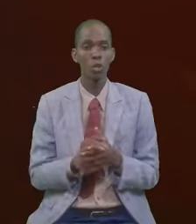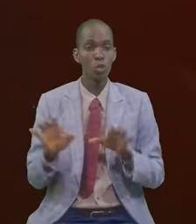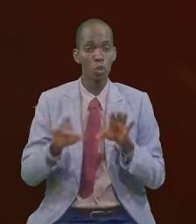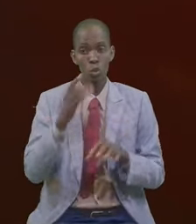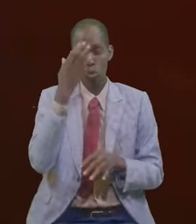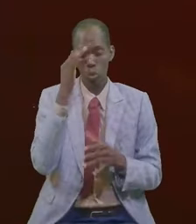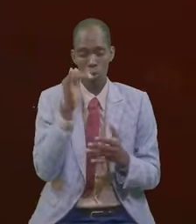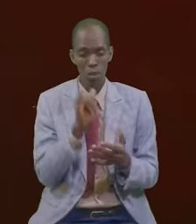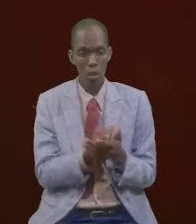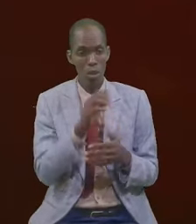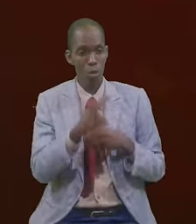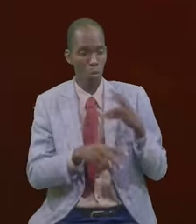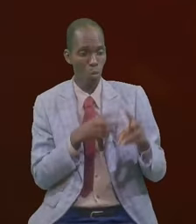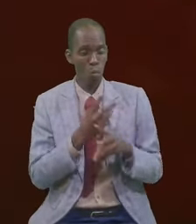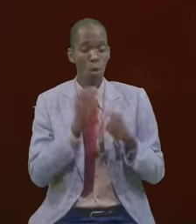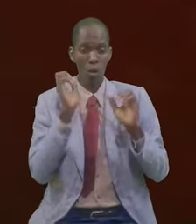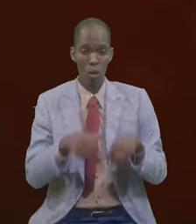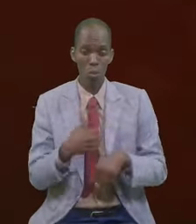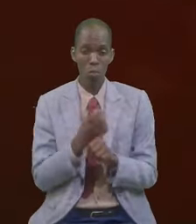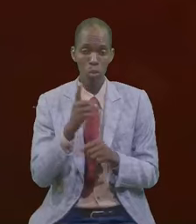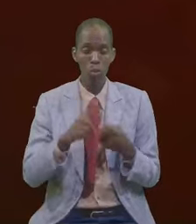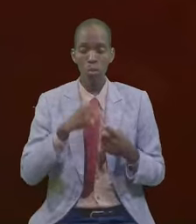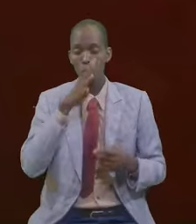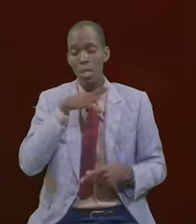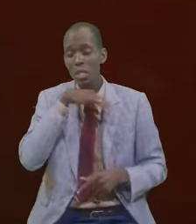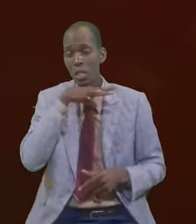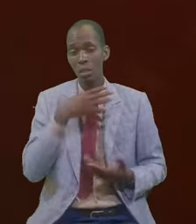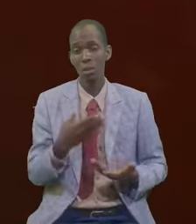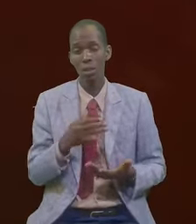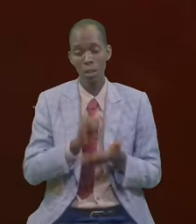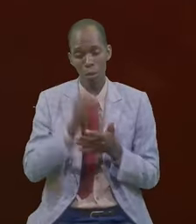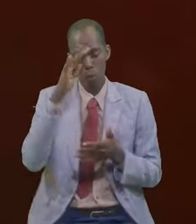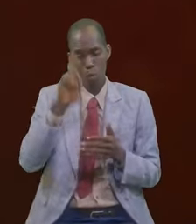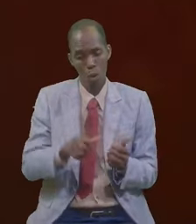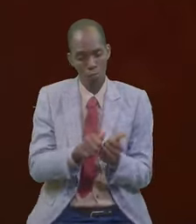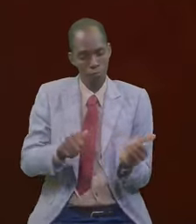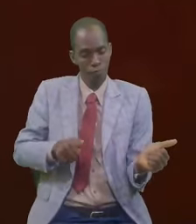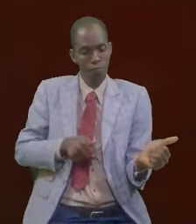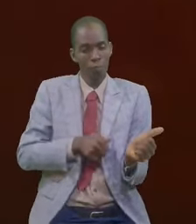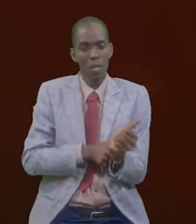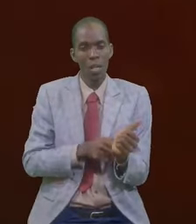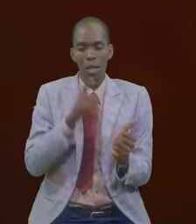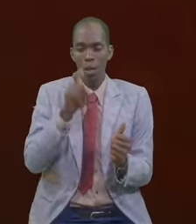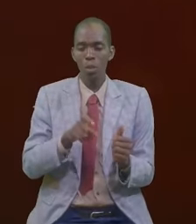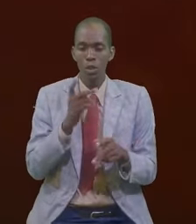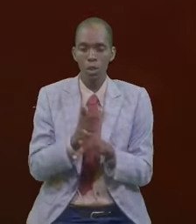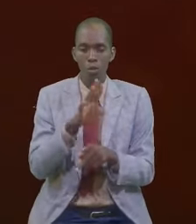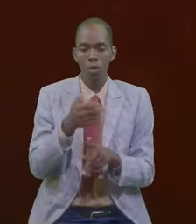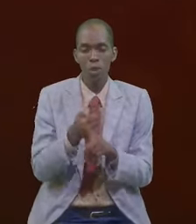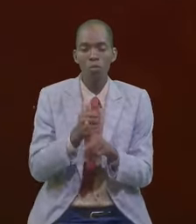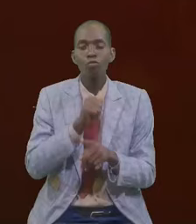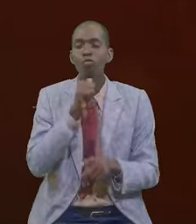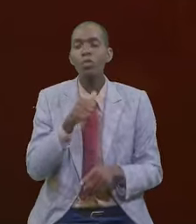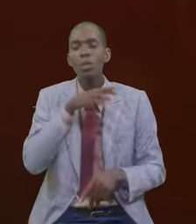savez que le monde va vous souiller et vous devez vous préserver